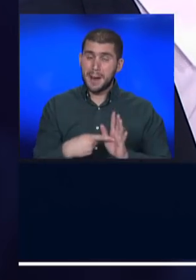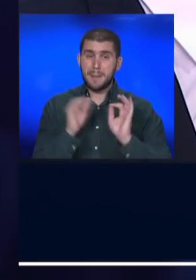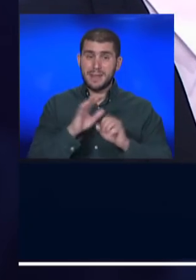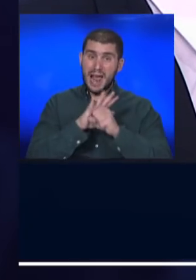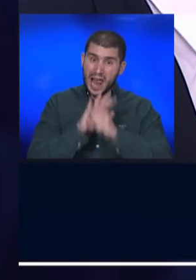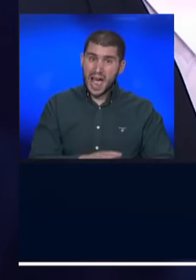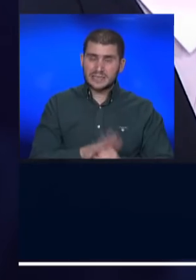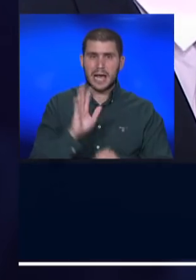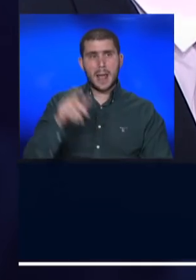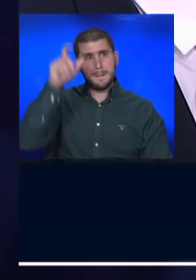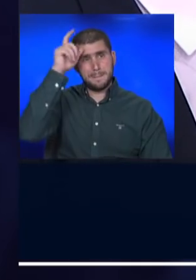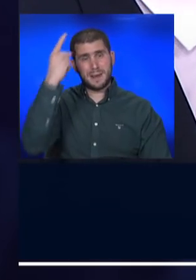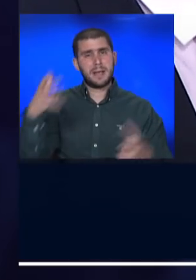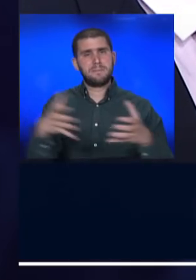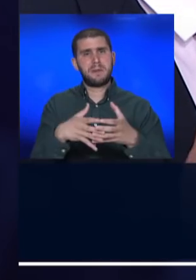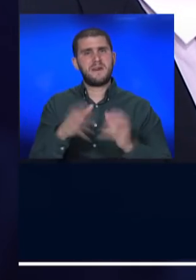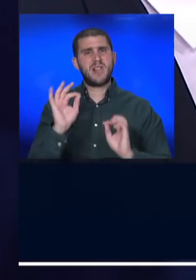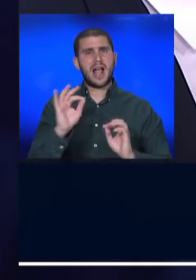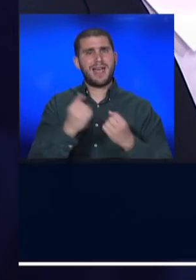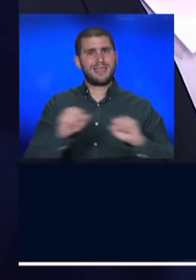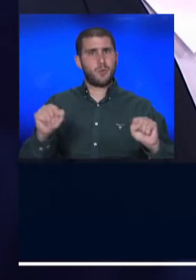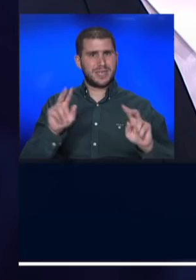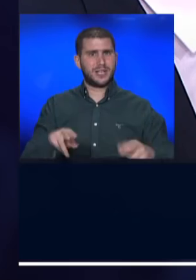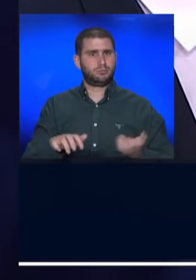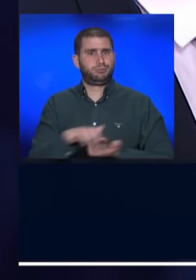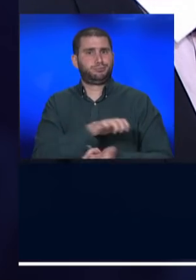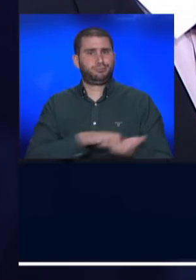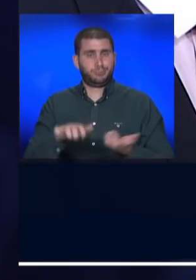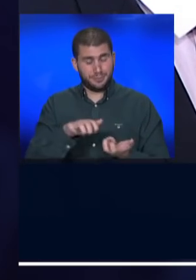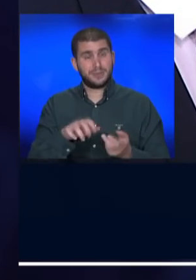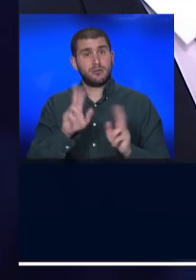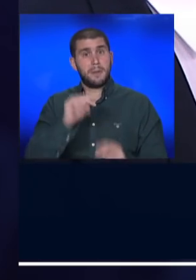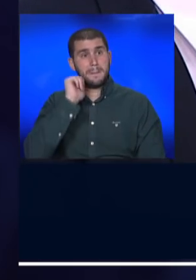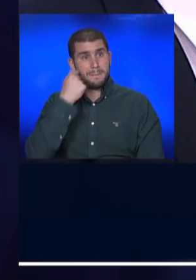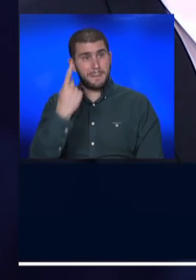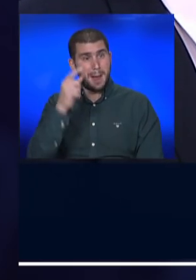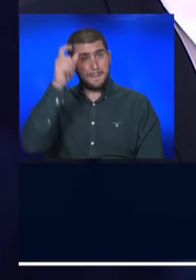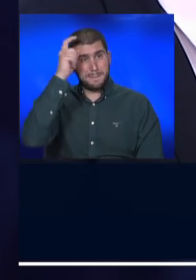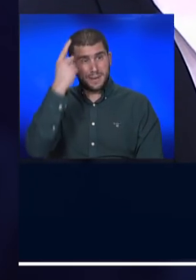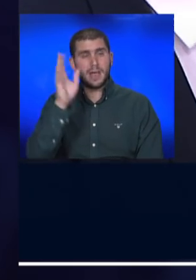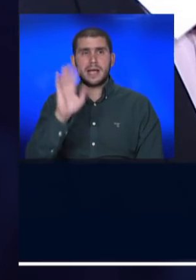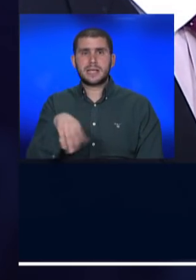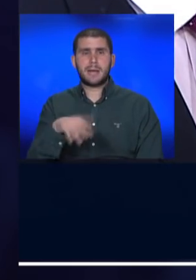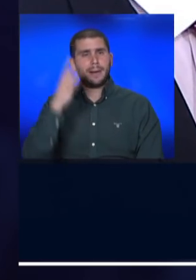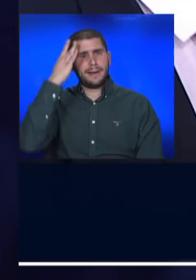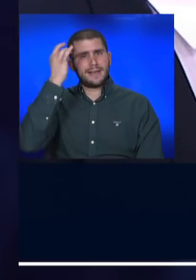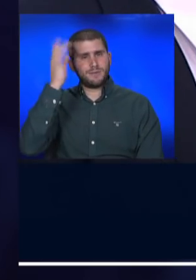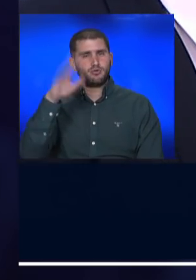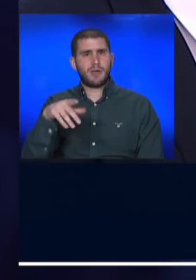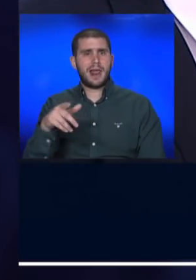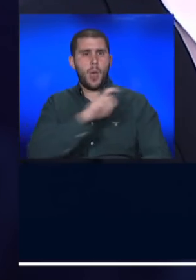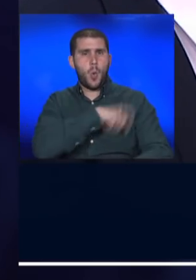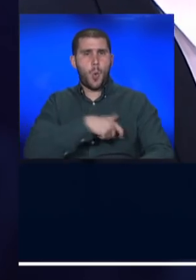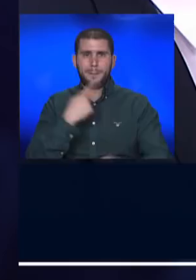במפלגה הדמוקרטית בוער, ויש לו מחר לביידן, צריך לומר, גם את הכאב ראש של העצרת הכללית של האום, וגם את